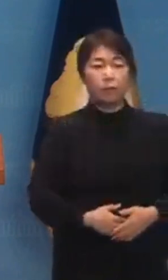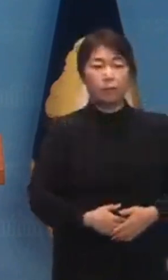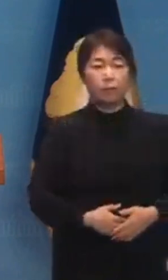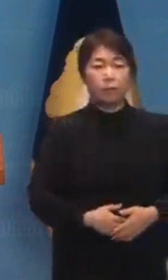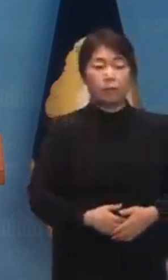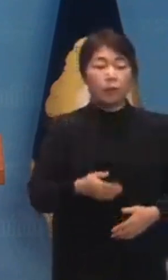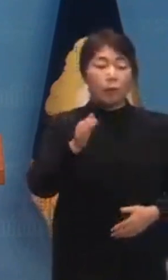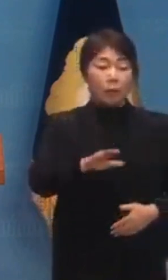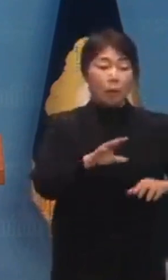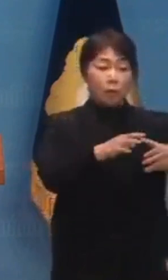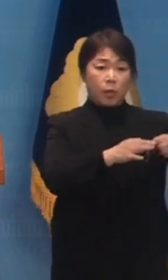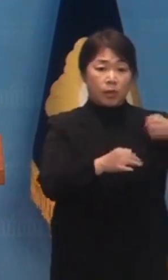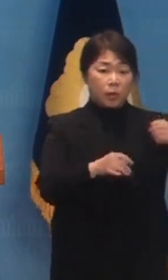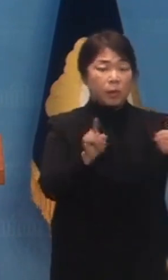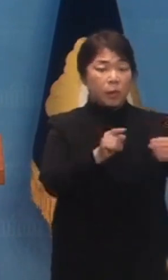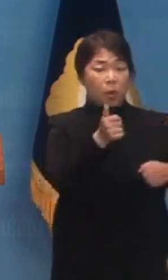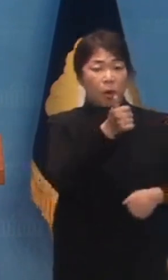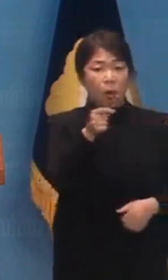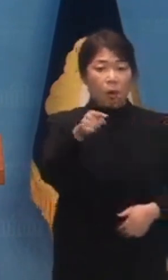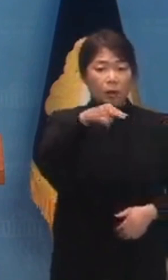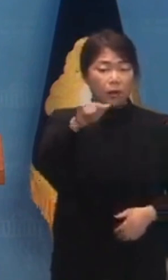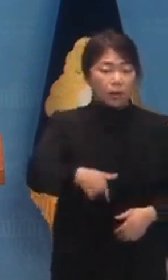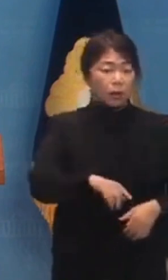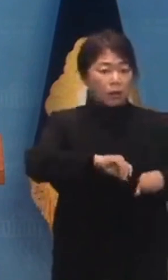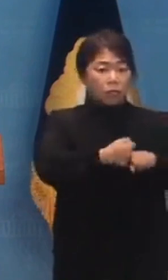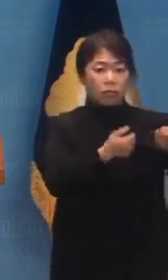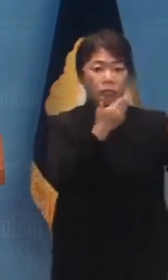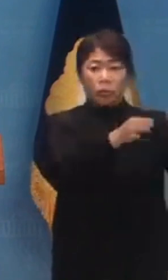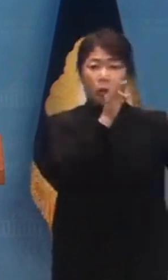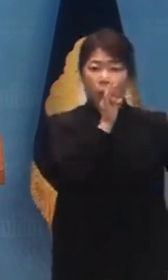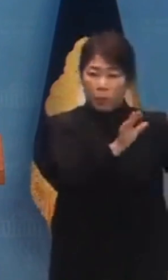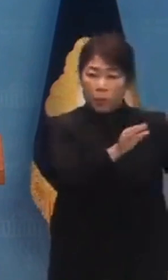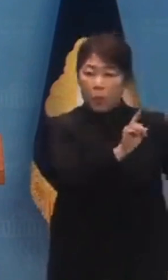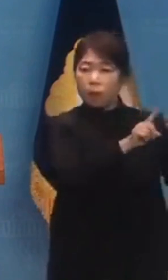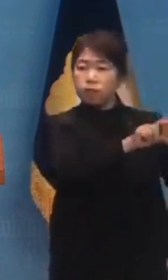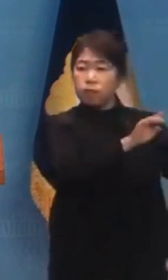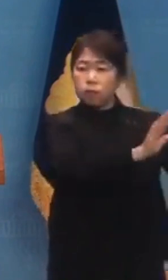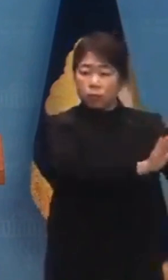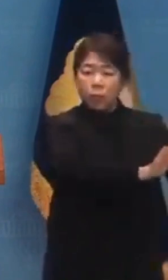그런데도 국민의힘은 아무런 징계조차도 하지 않고 있습니다.